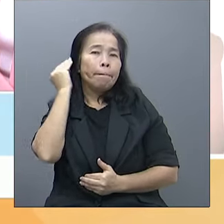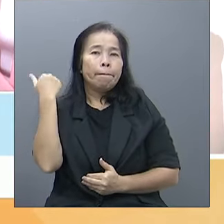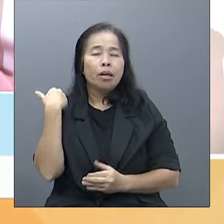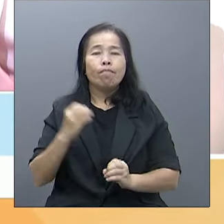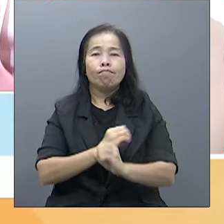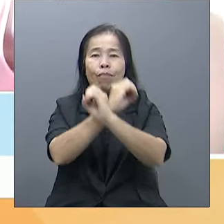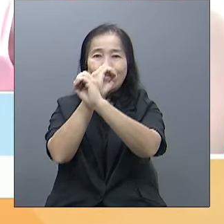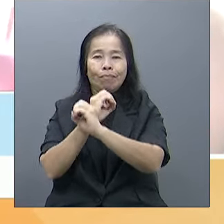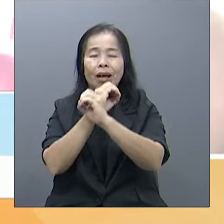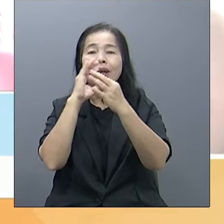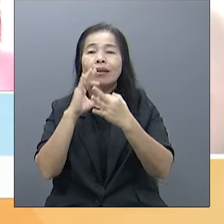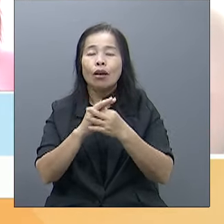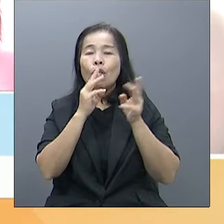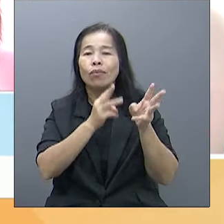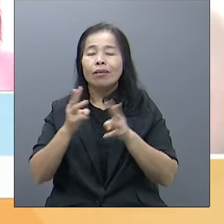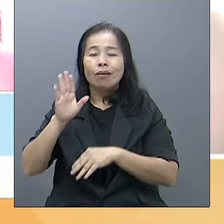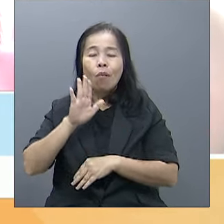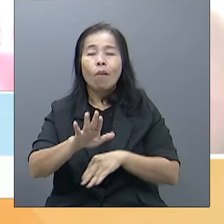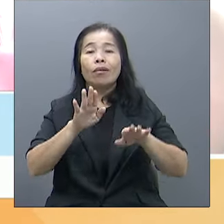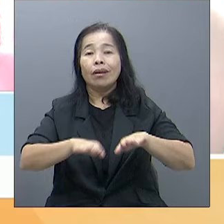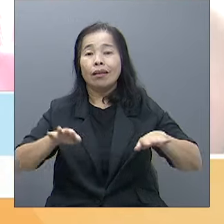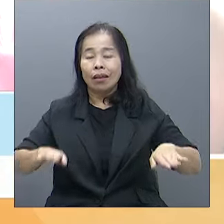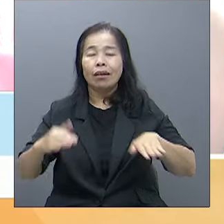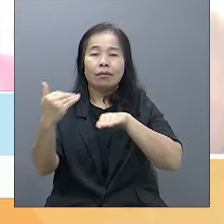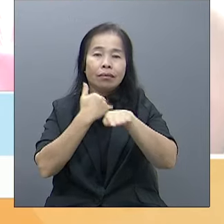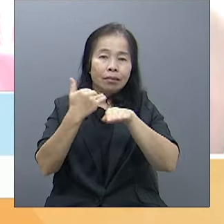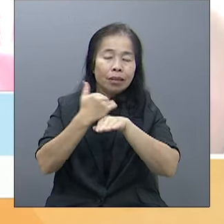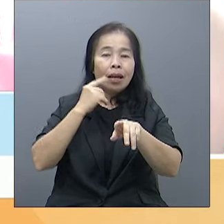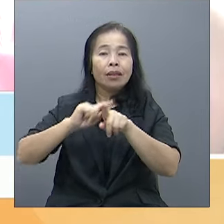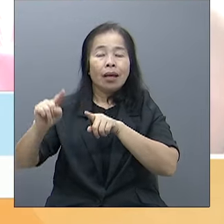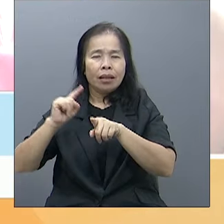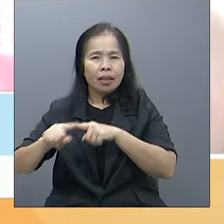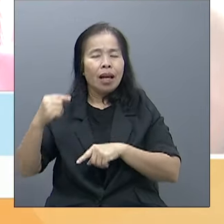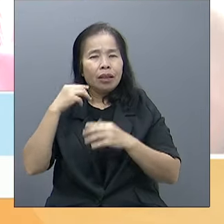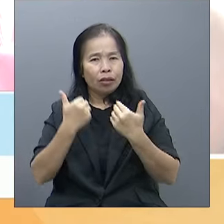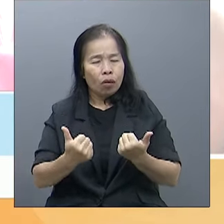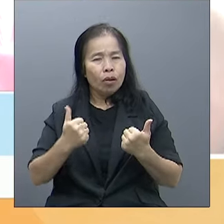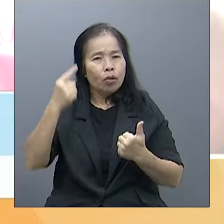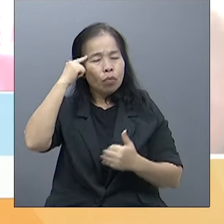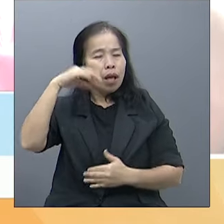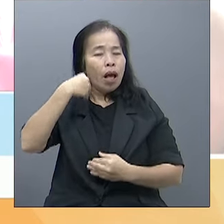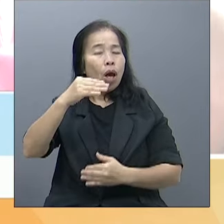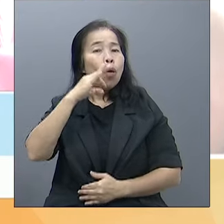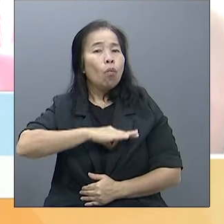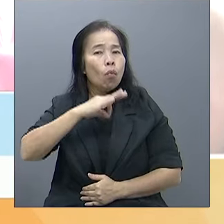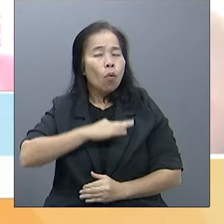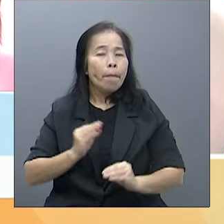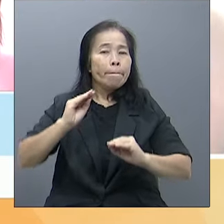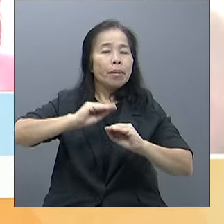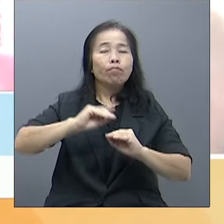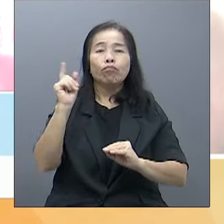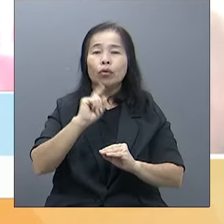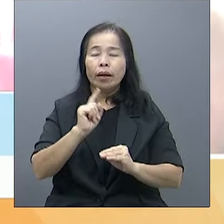ในการใช้รถใช้ถนนของเด็กเรามีมาตรการที่มันเข้มข้นขึ้นหรือว่าสร้างการตระหนักรู้อะไรที่มันเพิ่มขึ้นในยุคปัจจุบันบ้